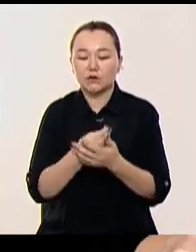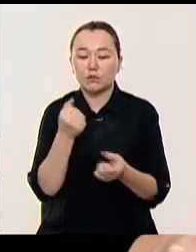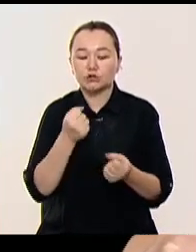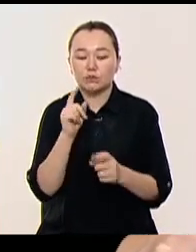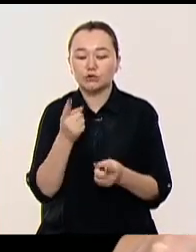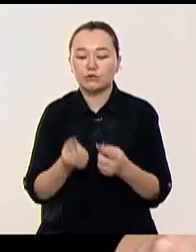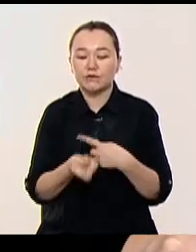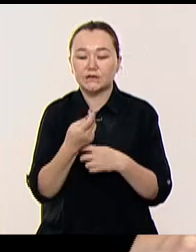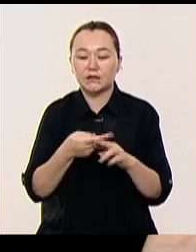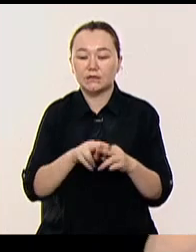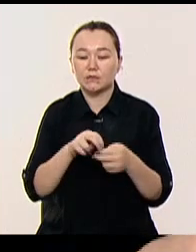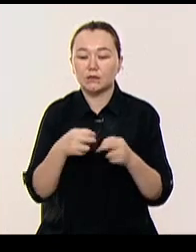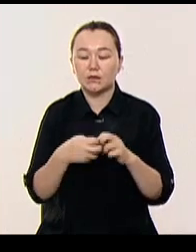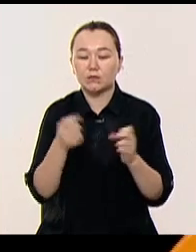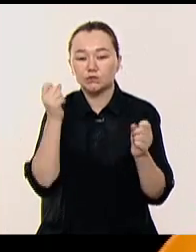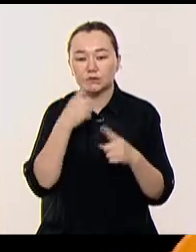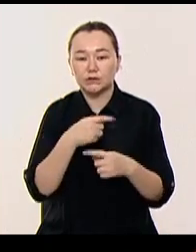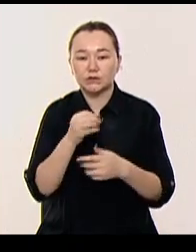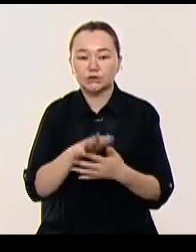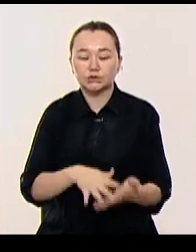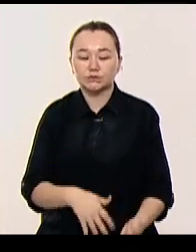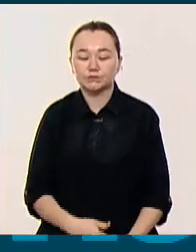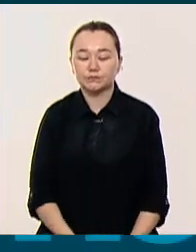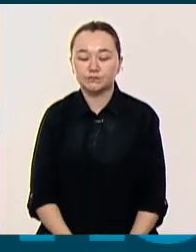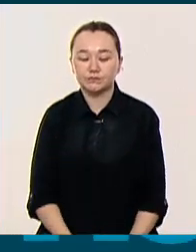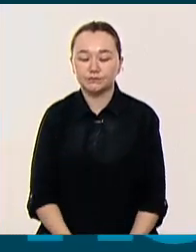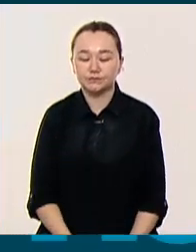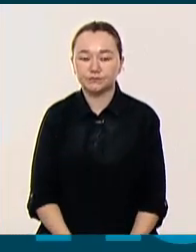Почему возникла эта проблема, выясняла Анастасия Новикова.